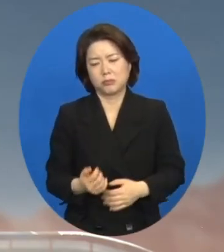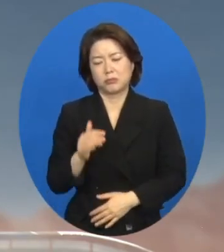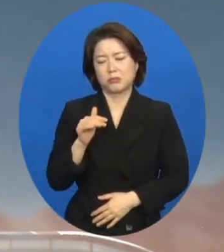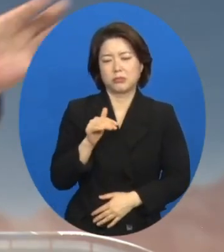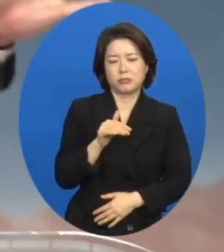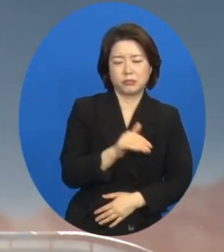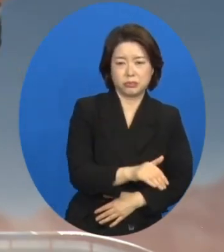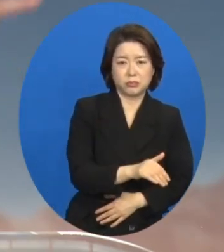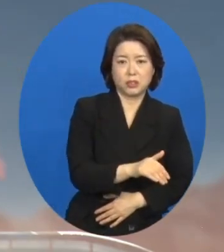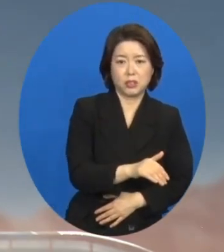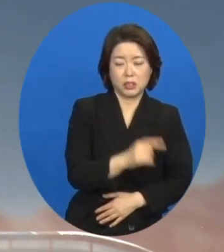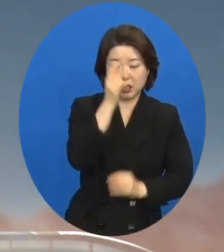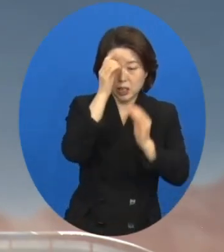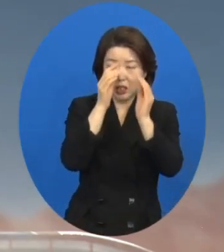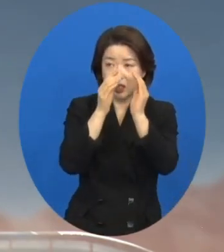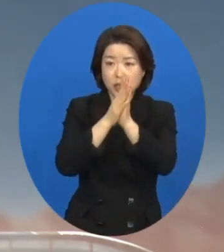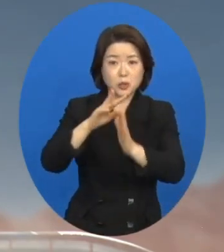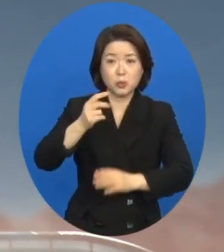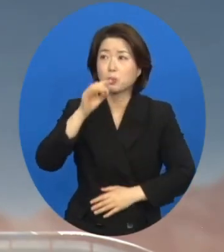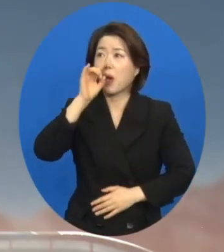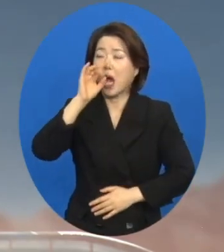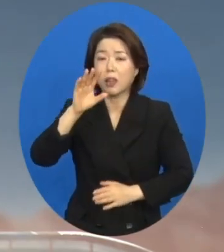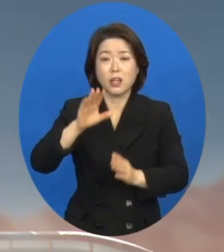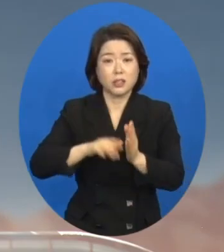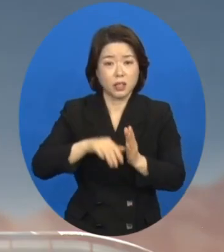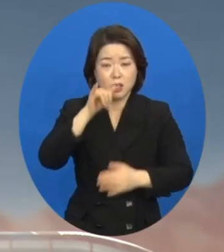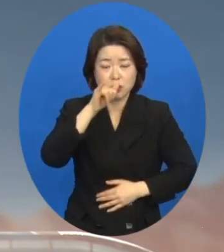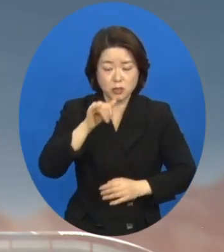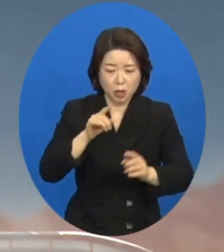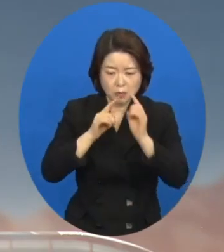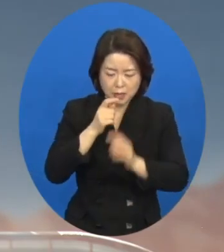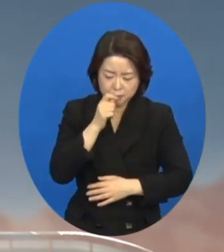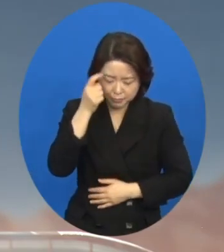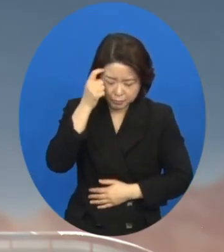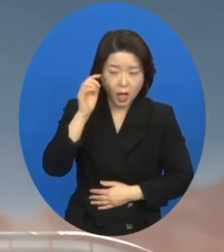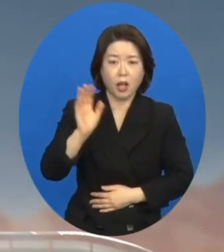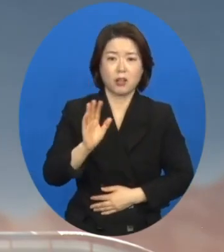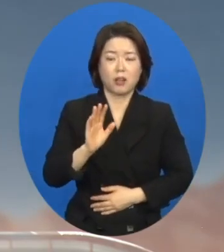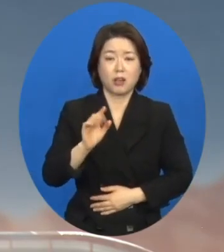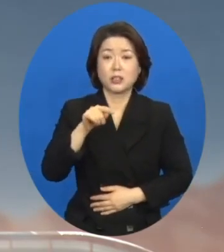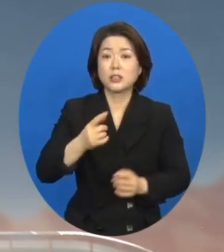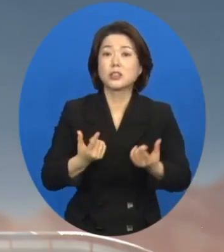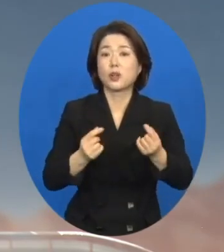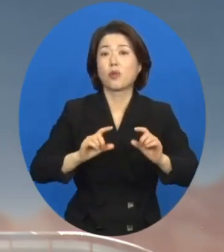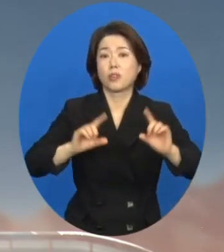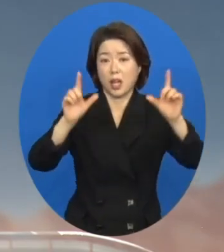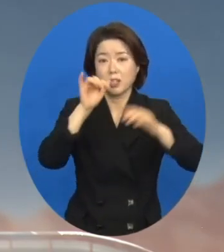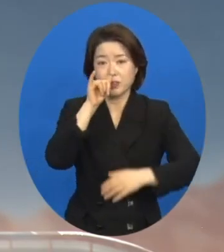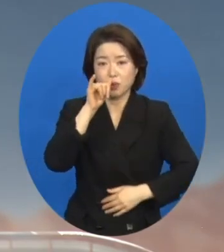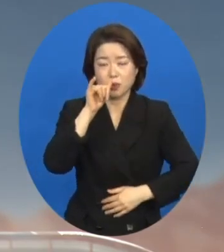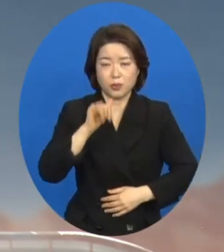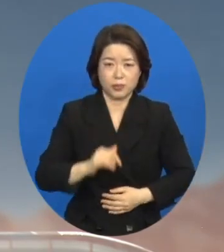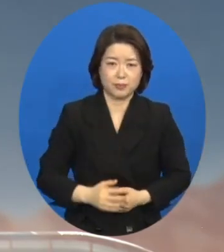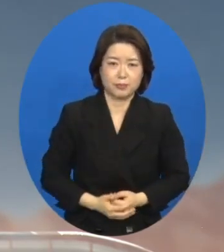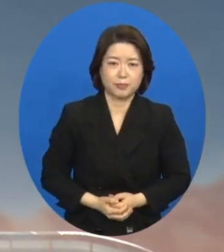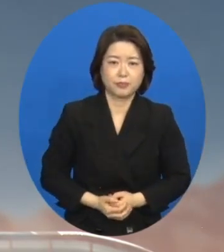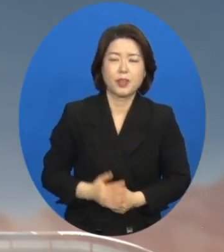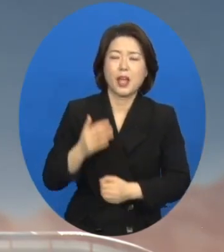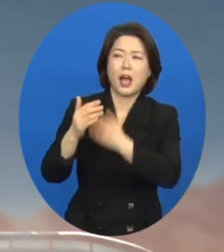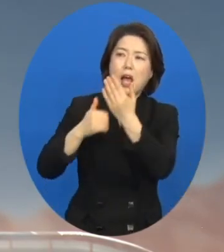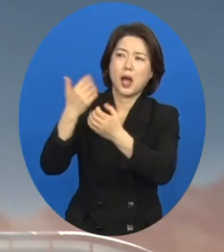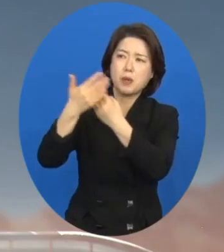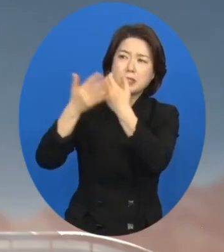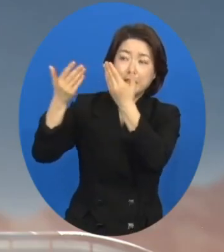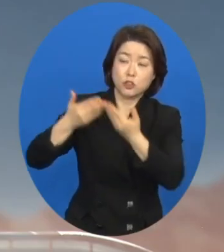침체되어서 기도조차 안 돼요. 말씀도 잘 묵상이 안 돼요. 그런 날이 있었습니다. 하나님의 은혜를